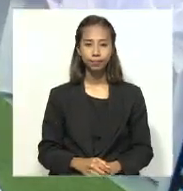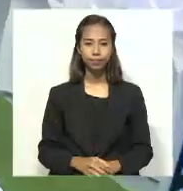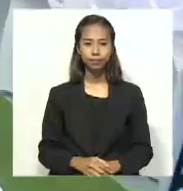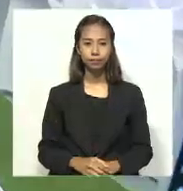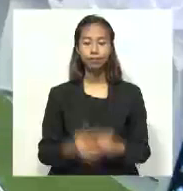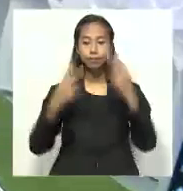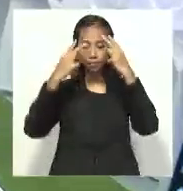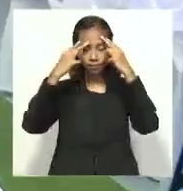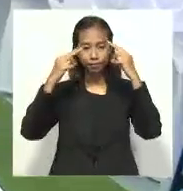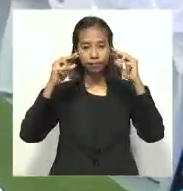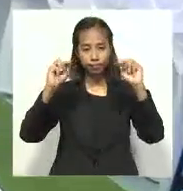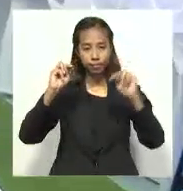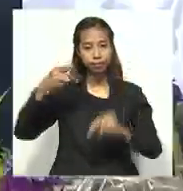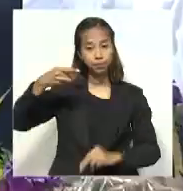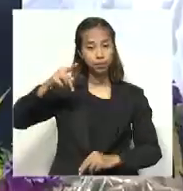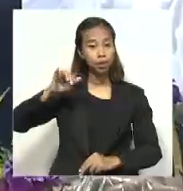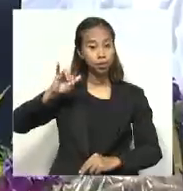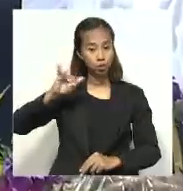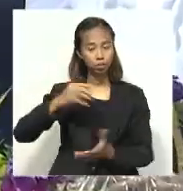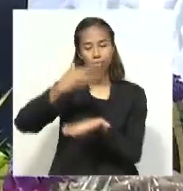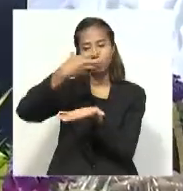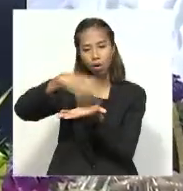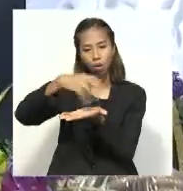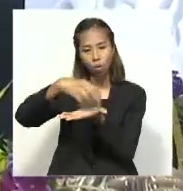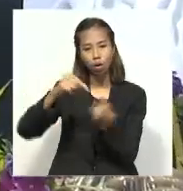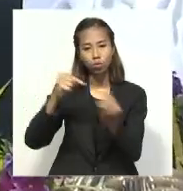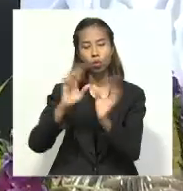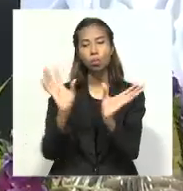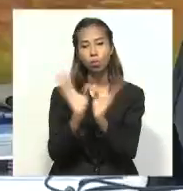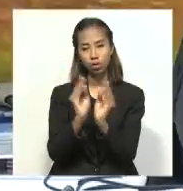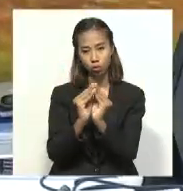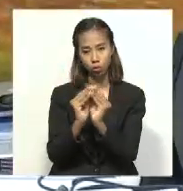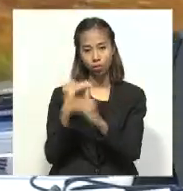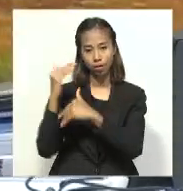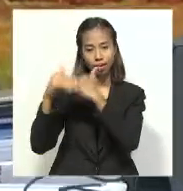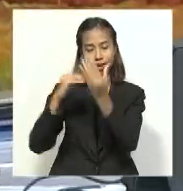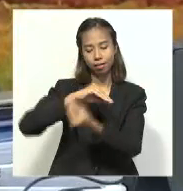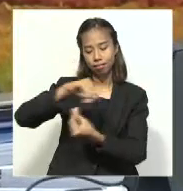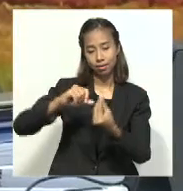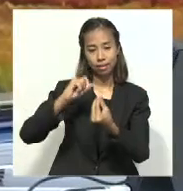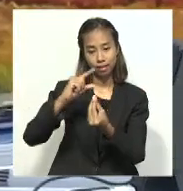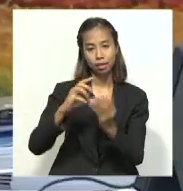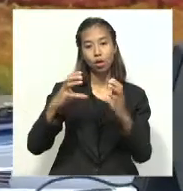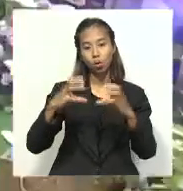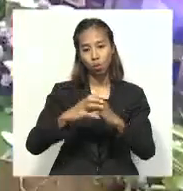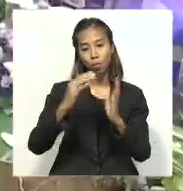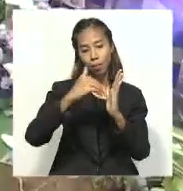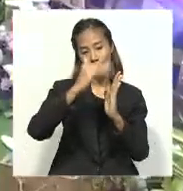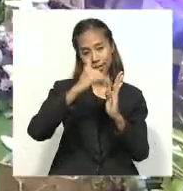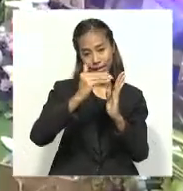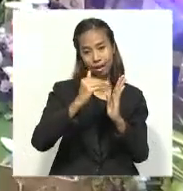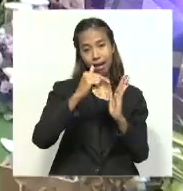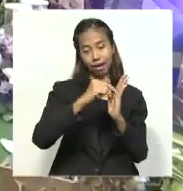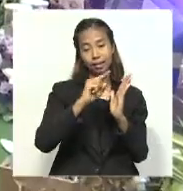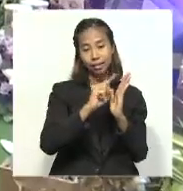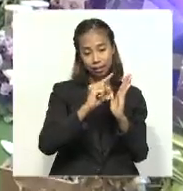พลเอกประยุทธ์จันทร์โอชานายกรัฐมนตรีกล่าวในที่ประชุมการพัฒนาเศรษฐกิจและสังคมกลุ่มจังหวัดภาคเหนือตอนล่าง1และกลุ่มจังหวั